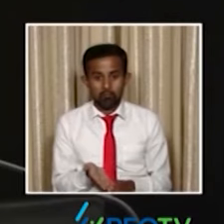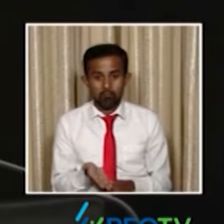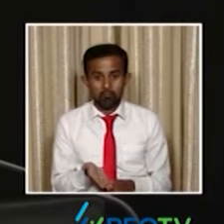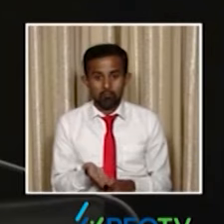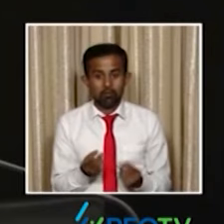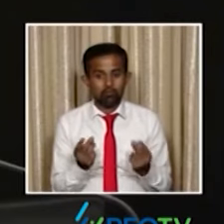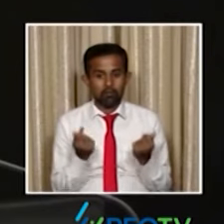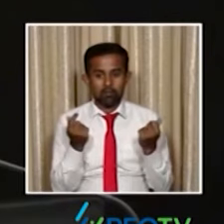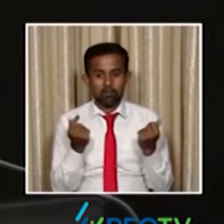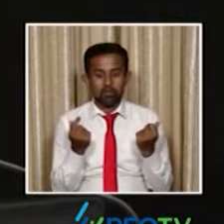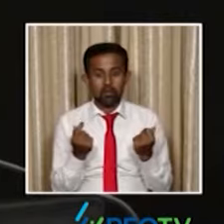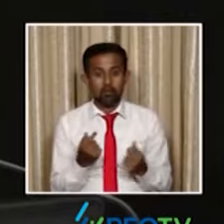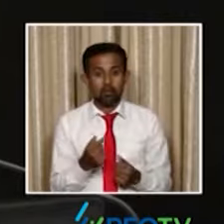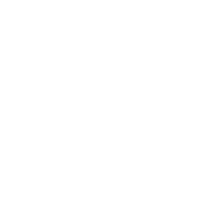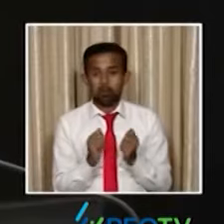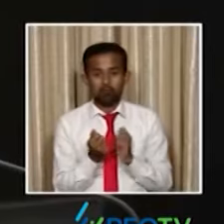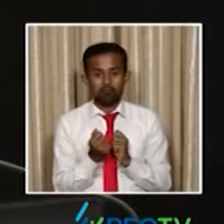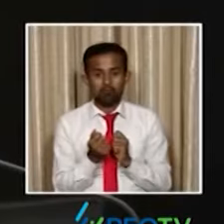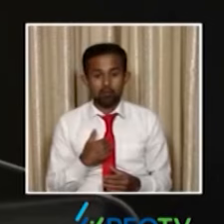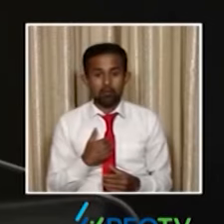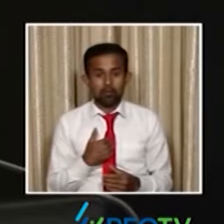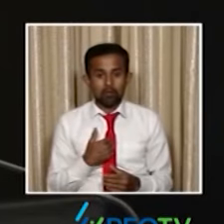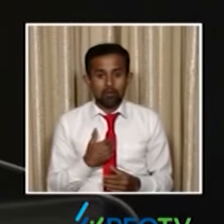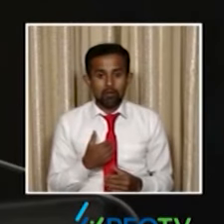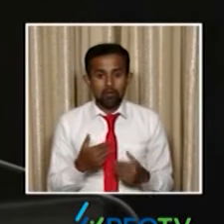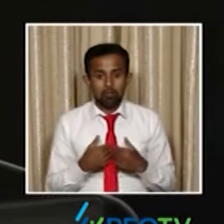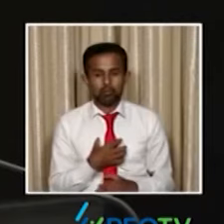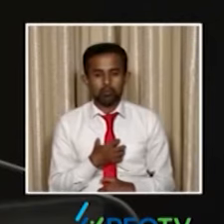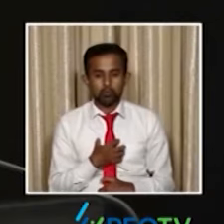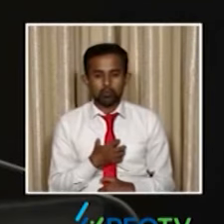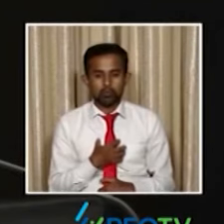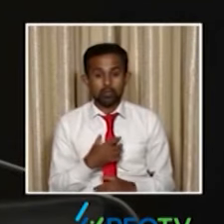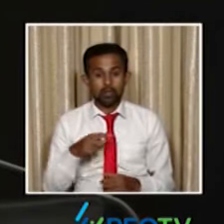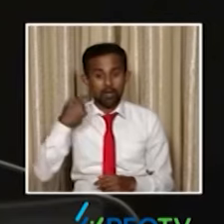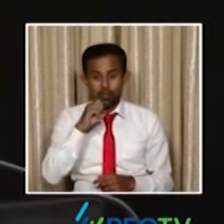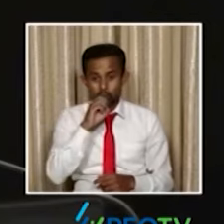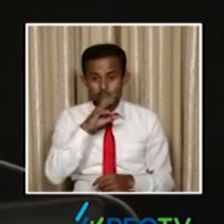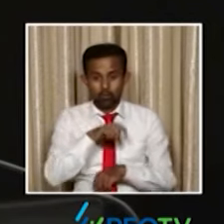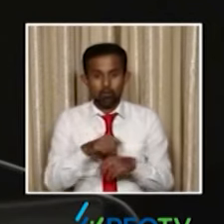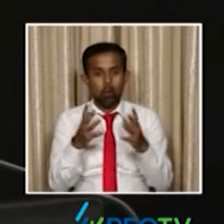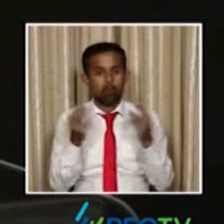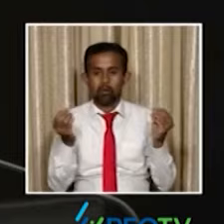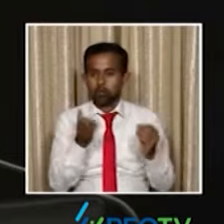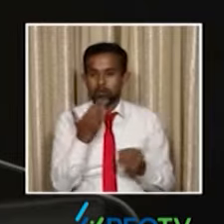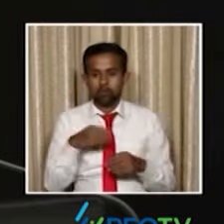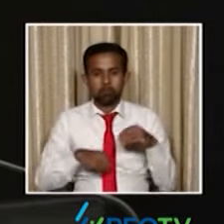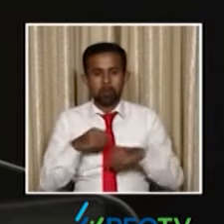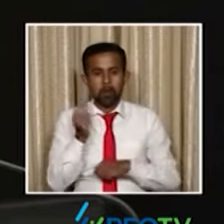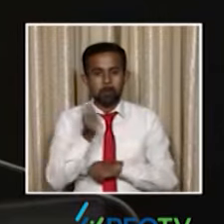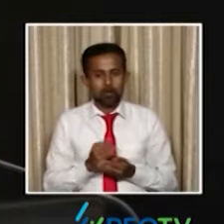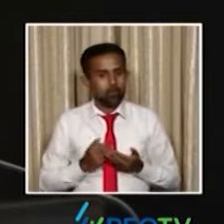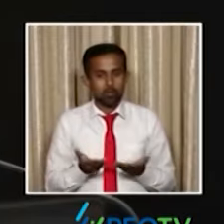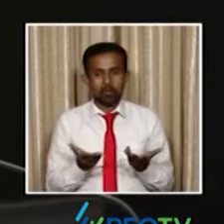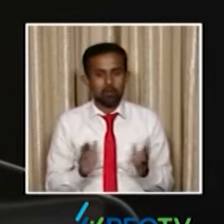පුළුවන් ශෙනිකේන් අපේ ඉරණම වෙනස් කරගන්න අපේ දරුවෝ දරුවන්ගේ අපේ මේ වේදනාව හෙට එළි වෙනකොට විසඳ ගන්න පුළුවන් දේශපාලන ක්‍රම තියෙන එතනට